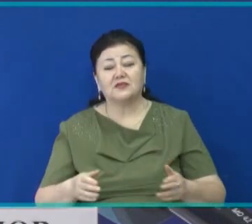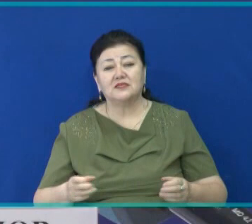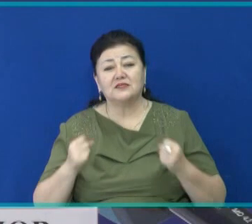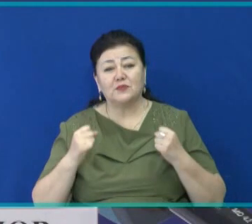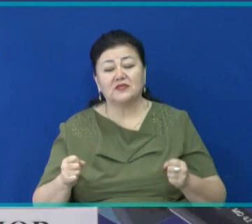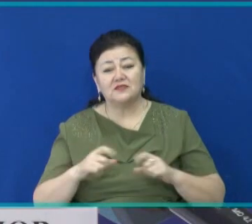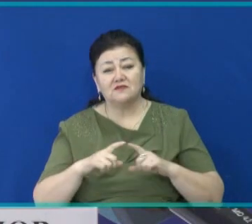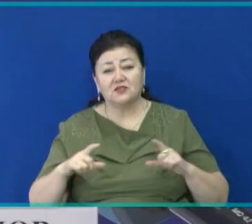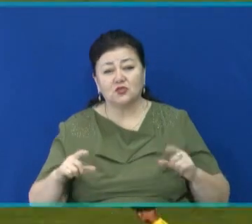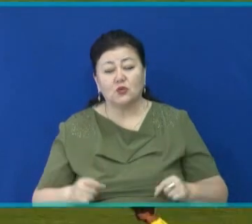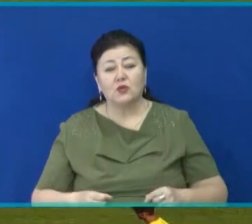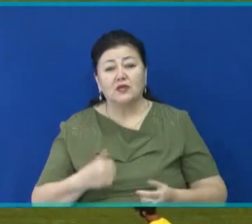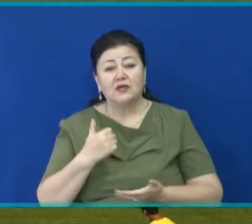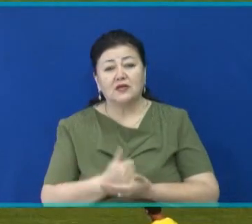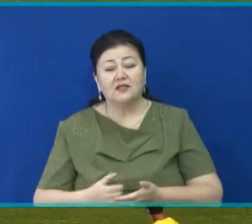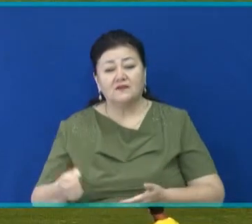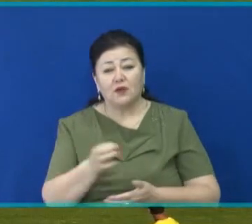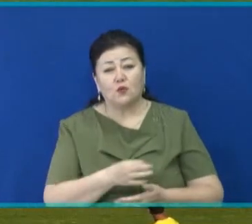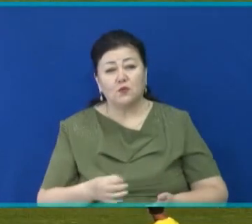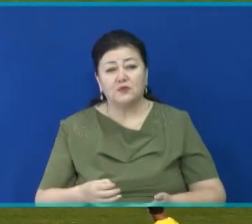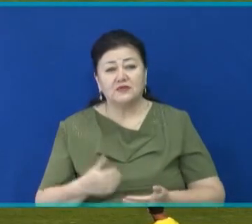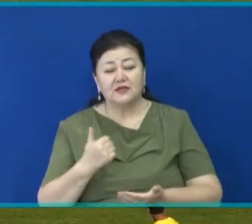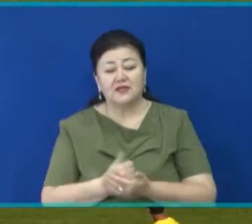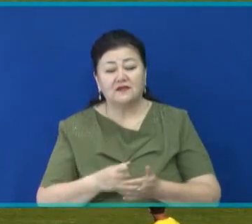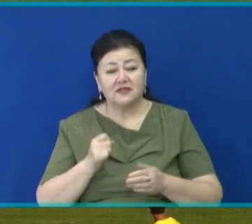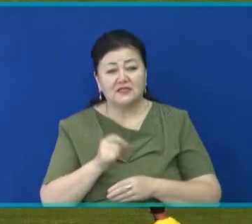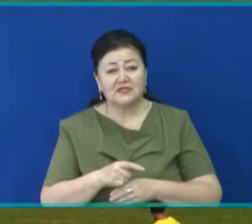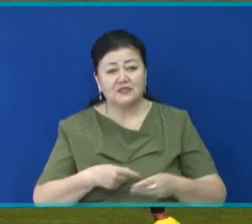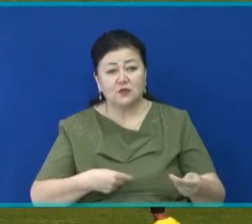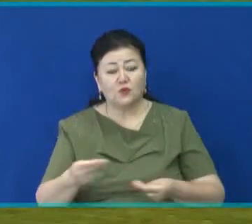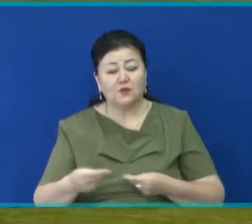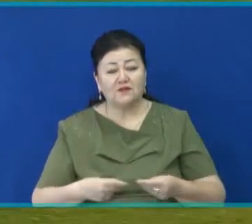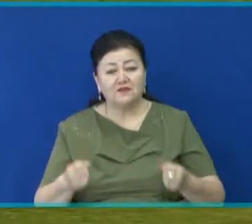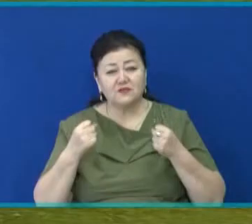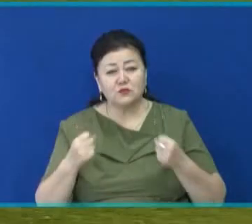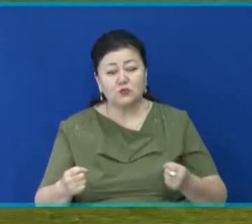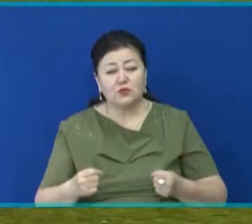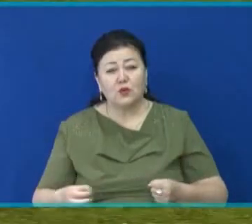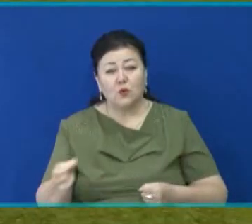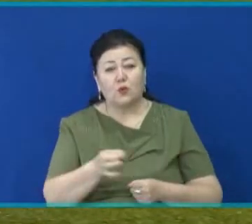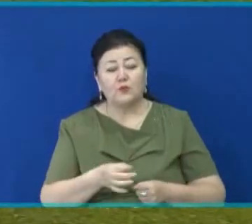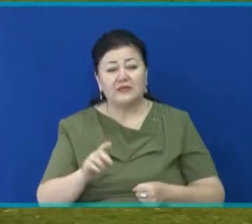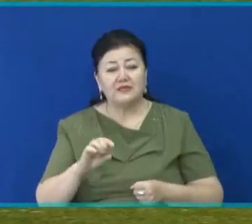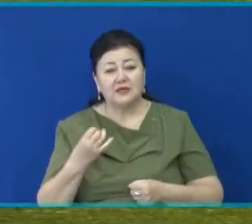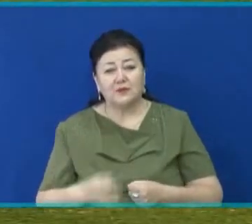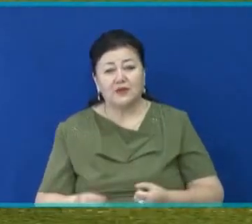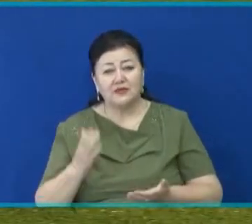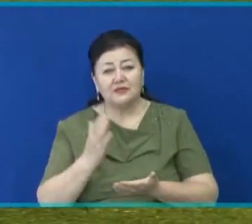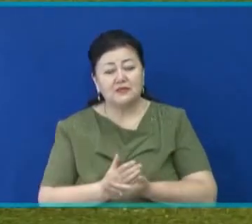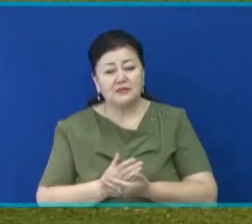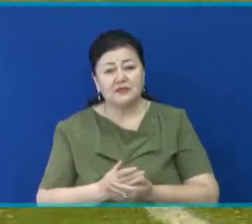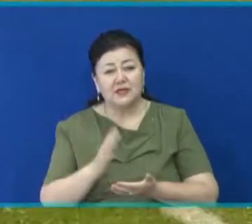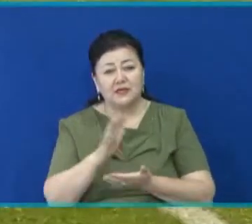спортивных школ акиму области. Основными задачами управления физической культуры и спорта области Абай